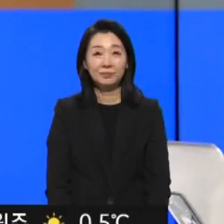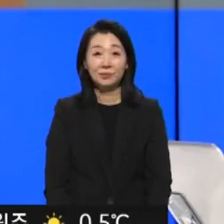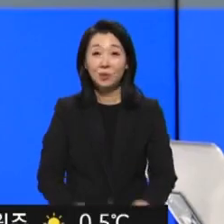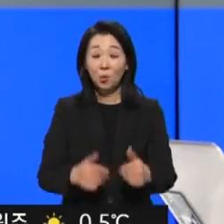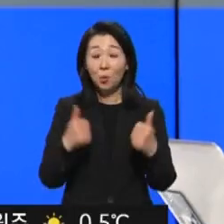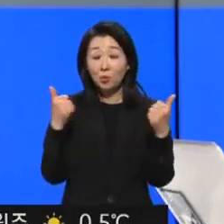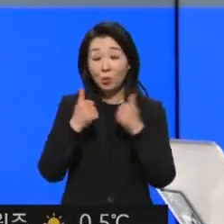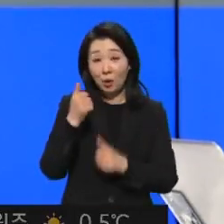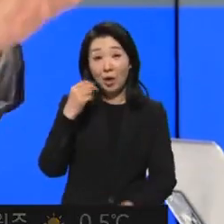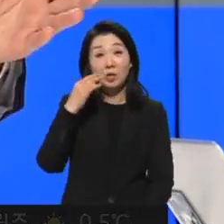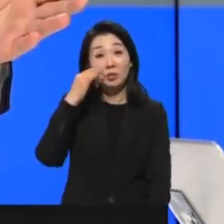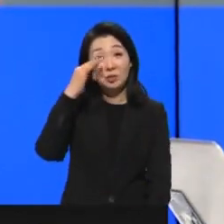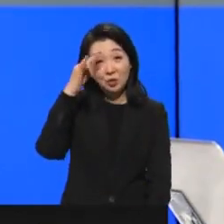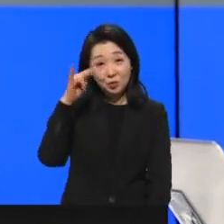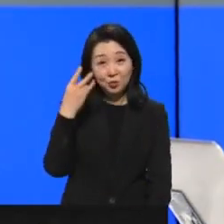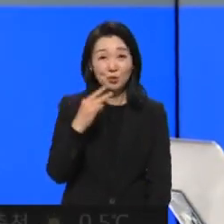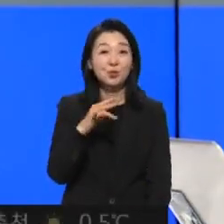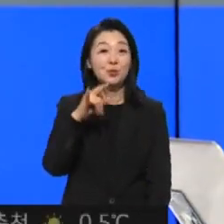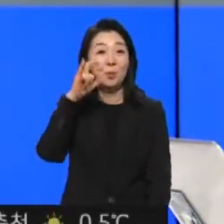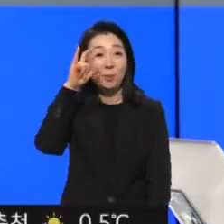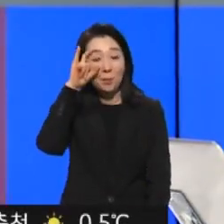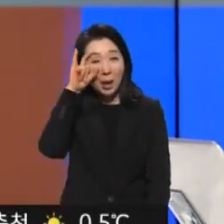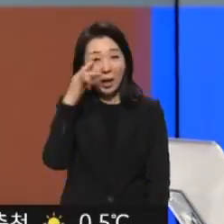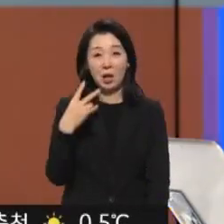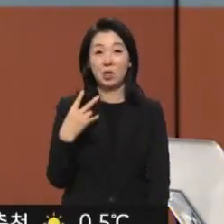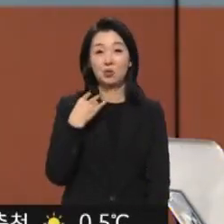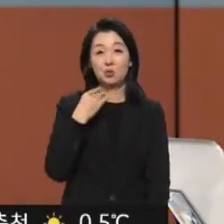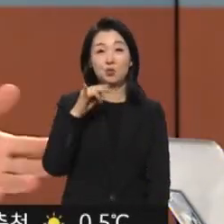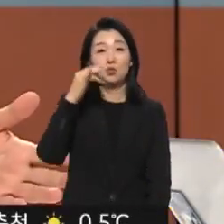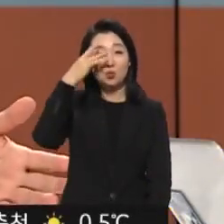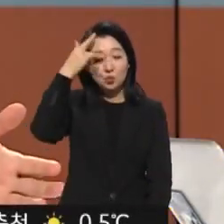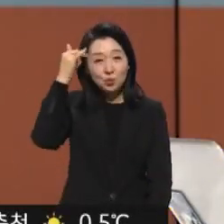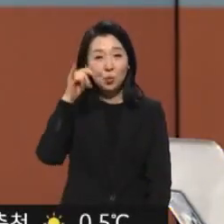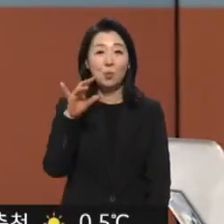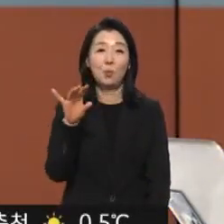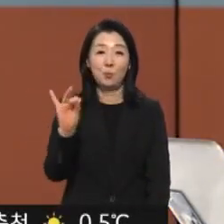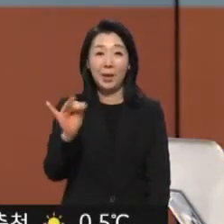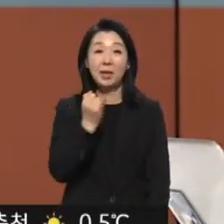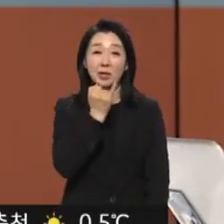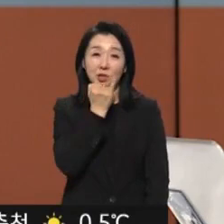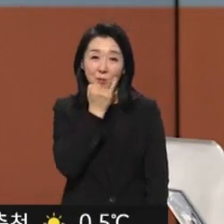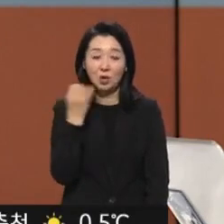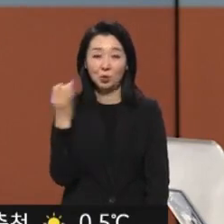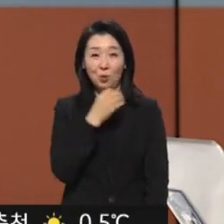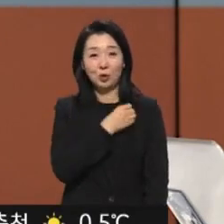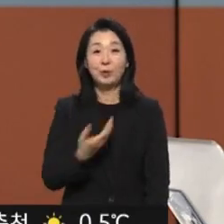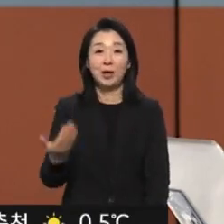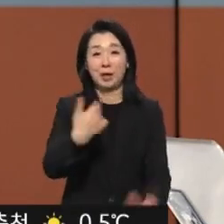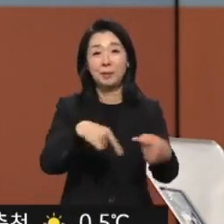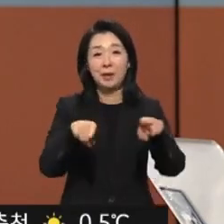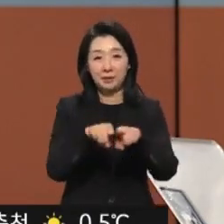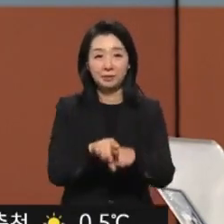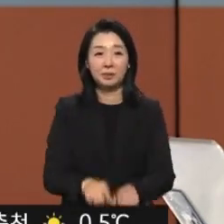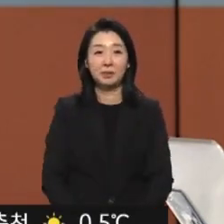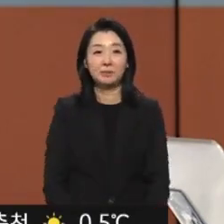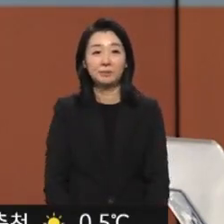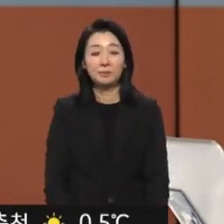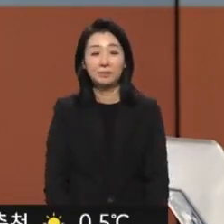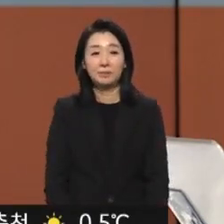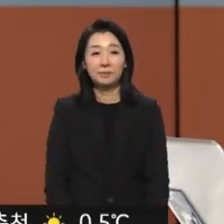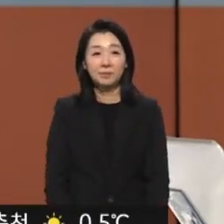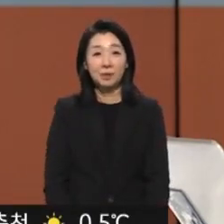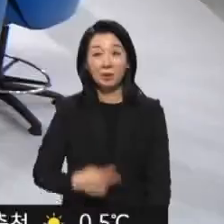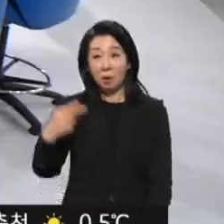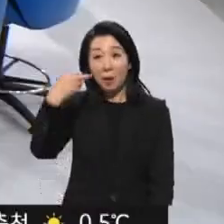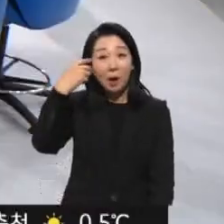네, 오늘 회의는 류 실장 박마커 유채커 조멘토 백반장 김현숙 소통 역사 그리고 정치배 예청자 정혜원들과 함께하겠습니다. 왜